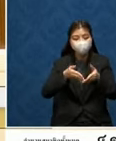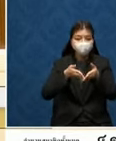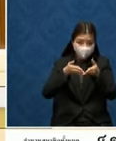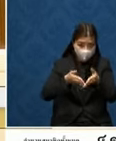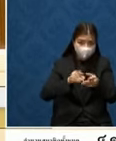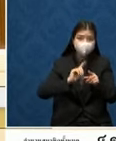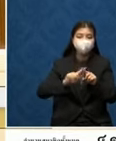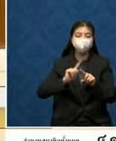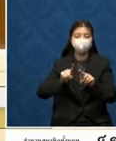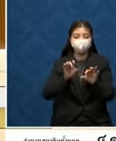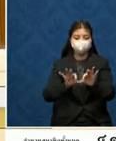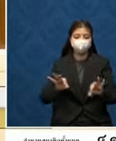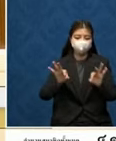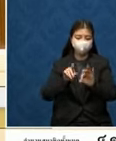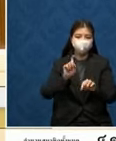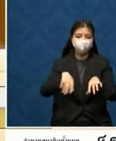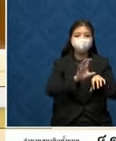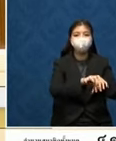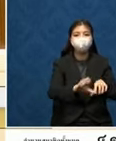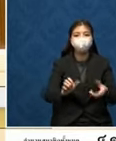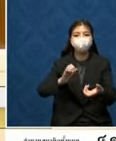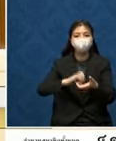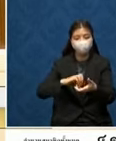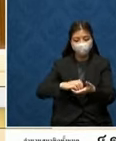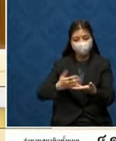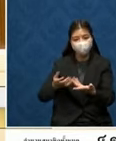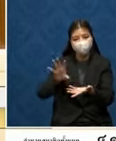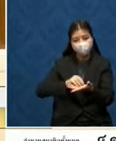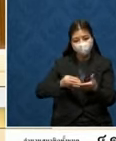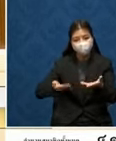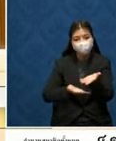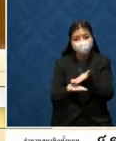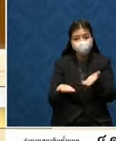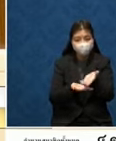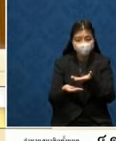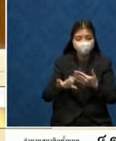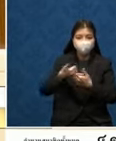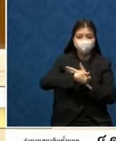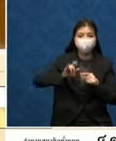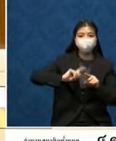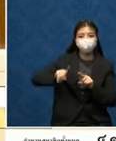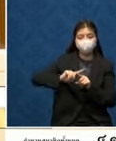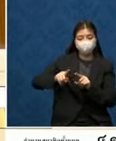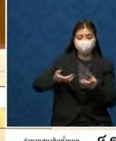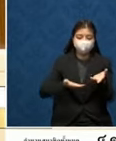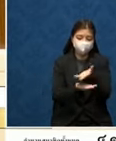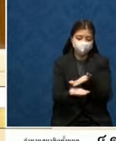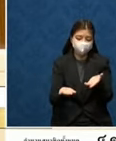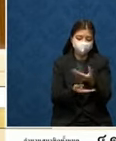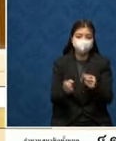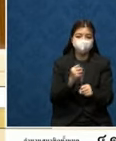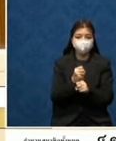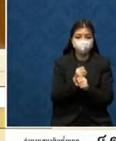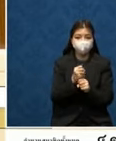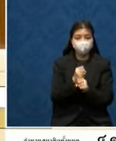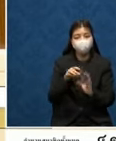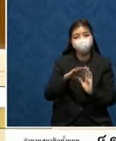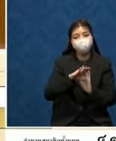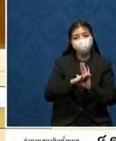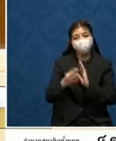จึงต้องประสานงานแลกเปลี่ยนข่าวสารกับประเทศต่างๆอย่างต่อเนื่องสร้างช่องทางสื่อสารเร่งด่วนที่มีประสิทธิภาพในทุก